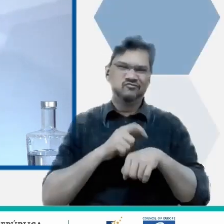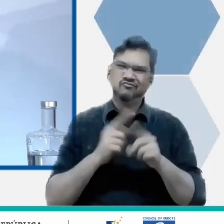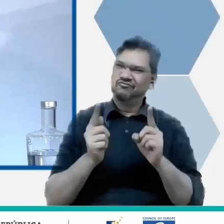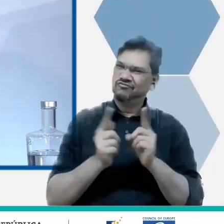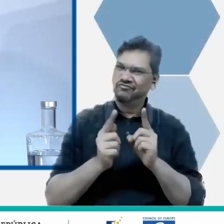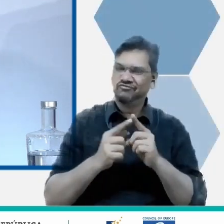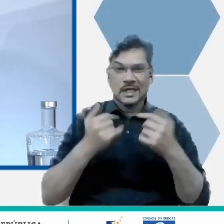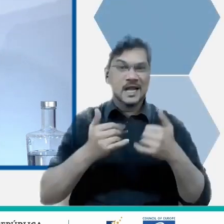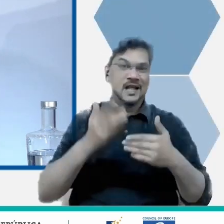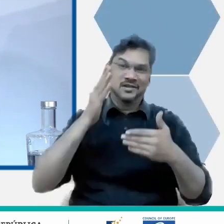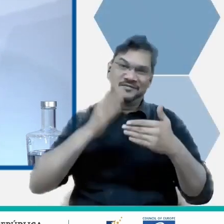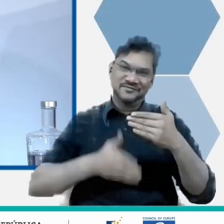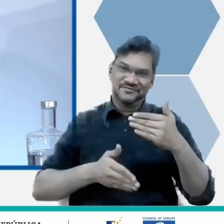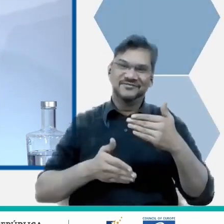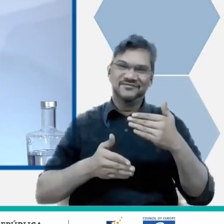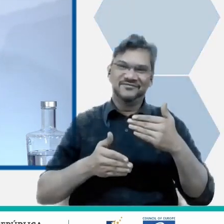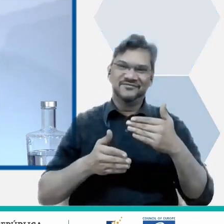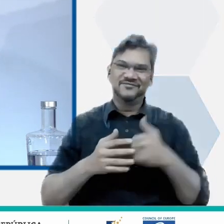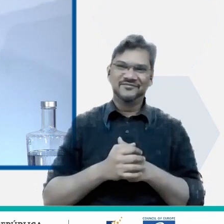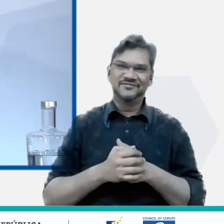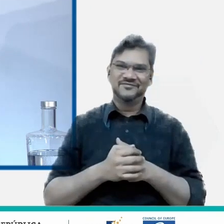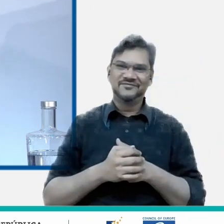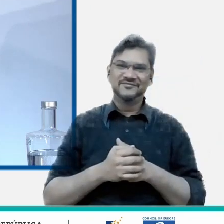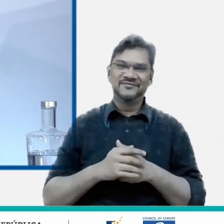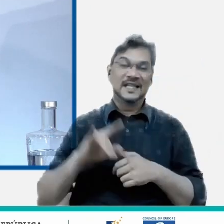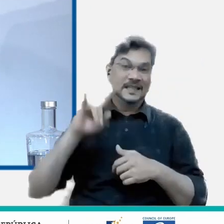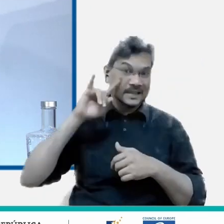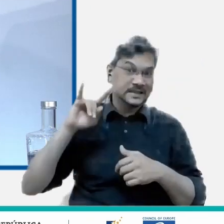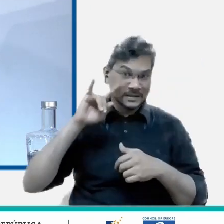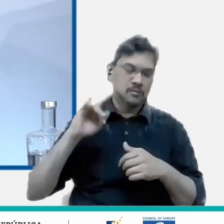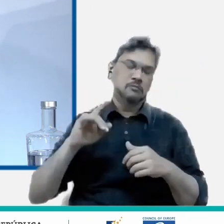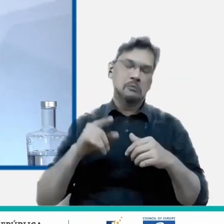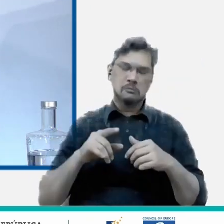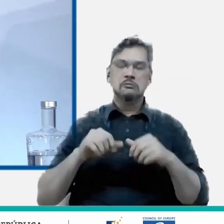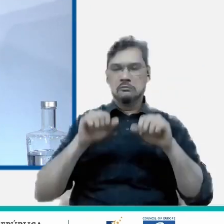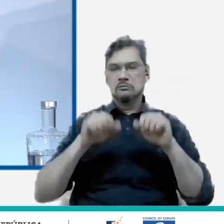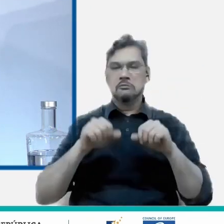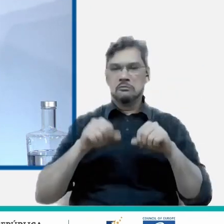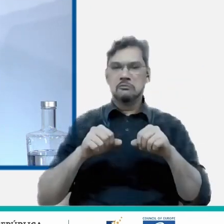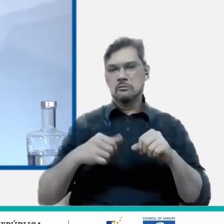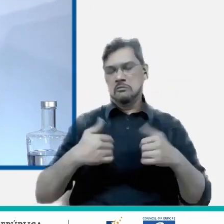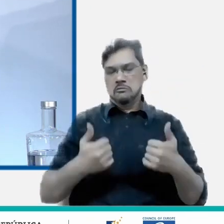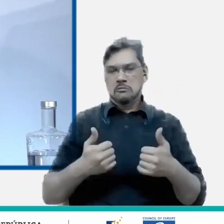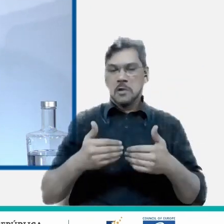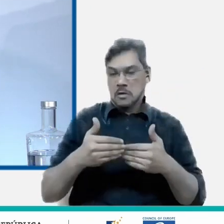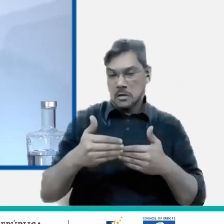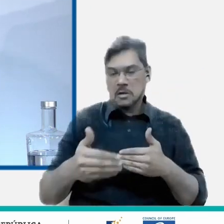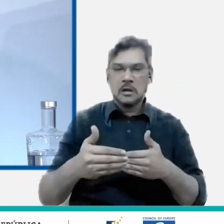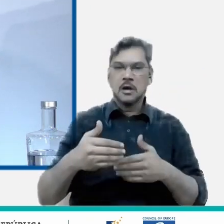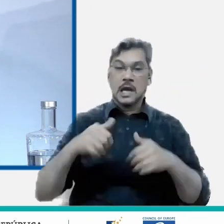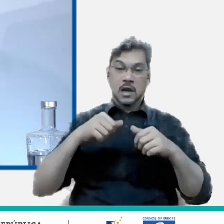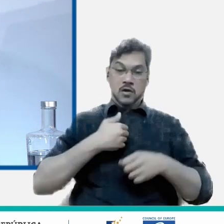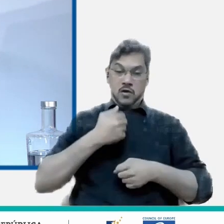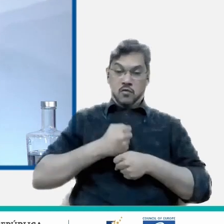делиться лучшими практиками и быть для того, чтобы снизить нагрузку на население и снизить нагрузку на